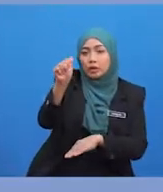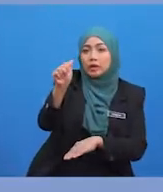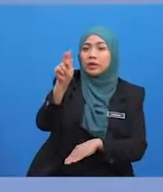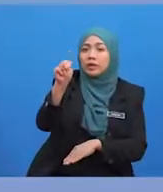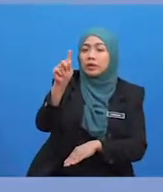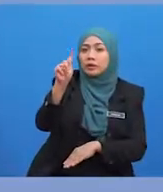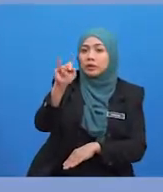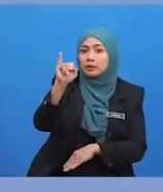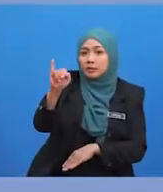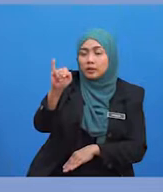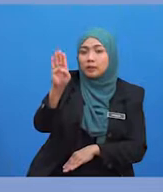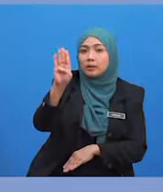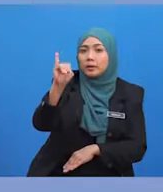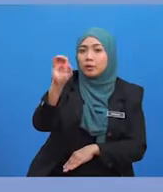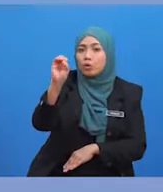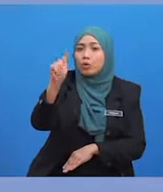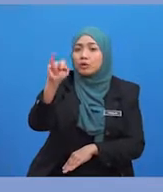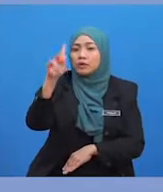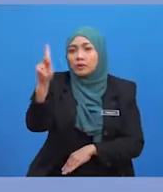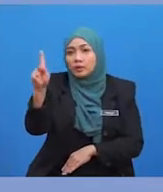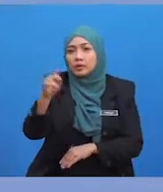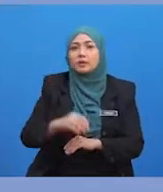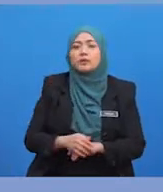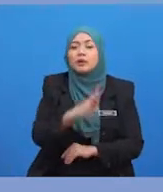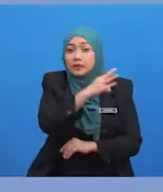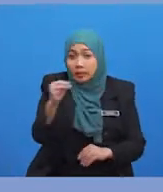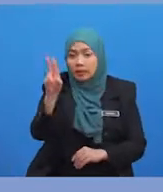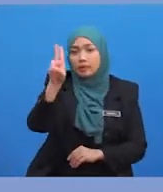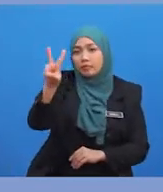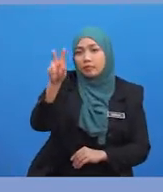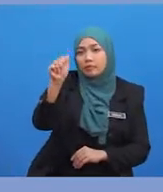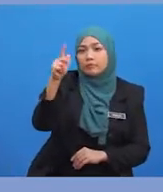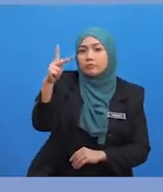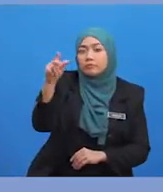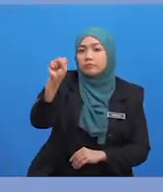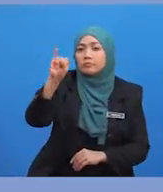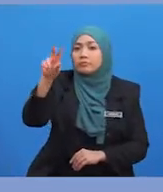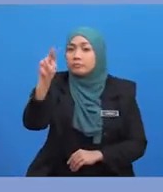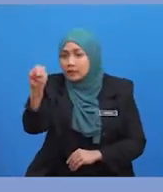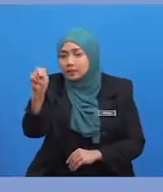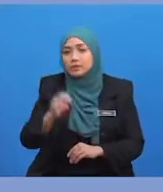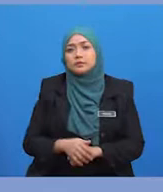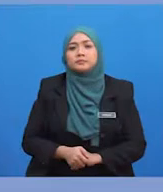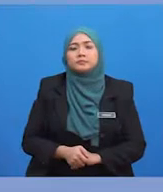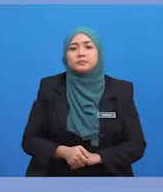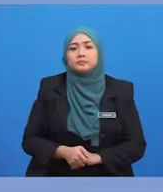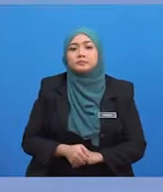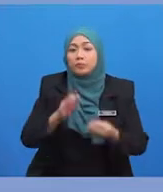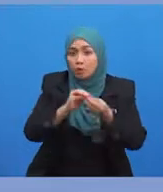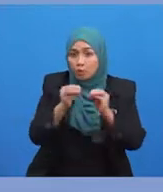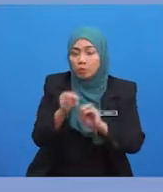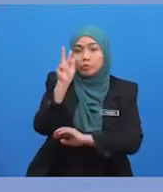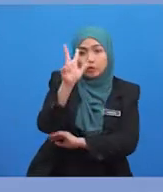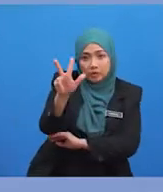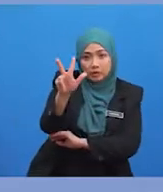vaksin. Seterusnya, mikroorganisma seperti bakteria juga bertindak sebagai